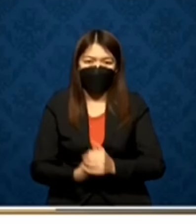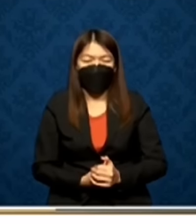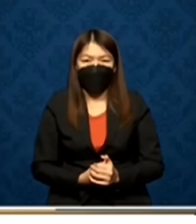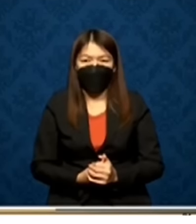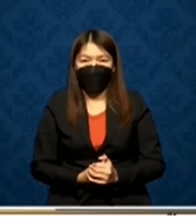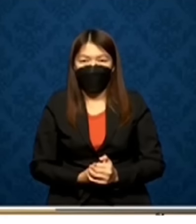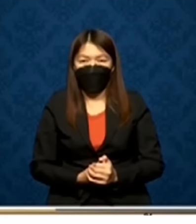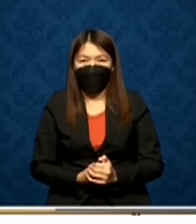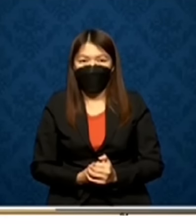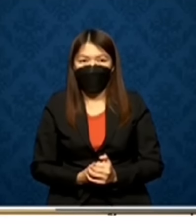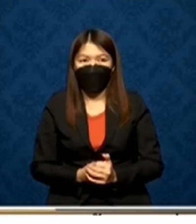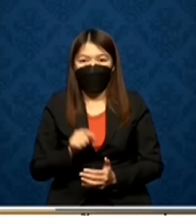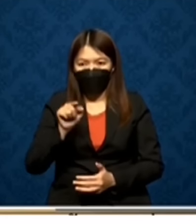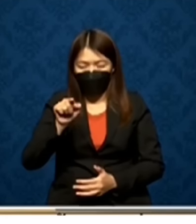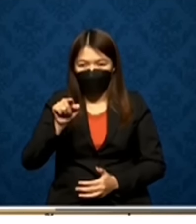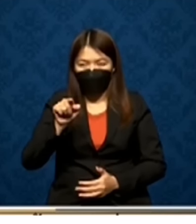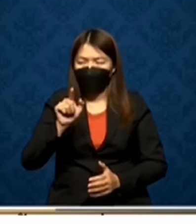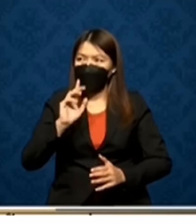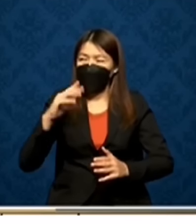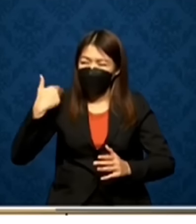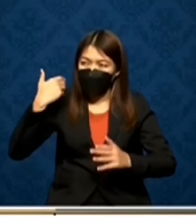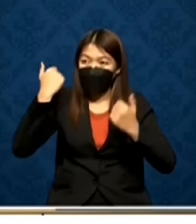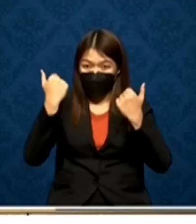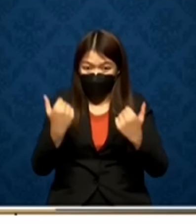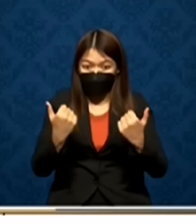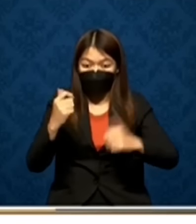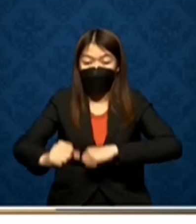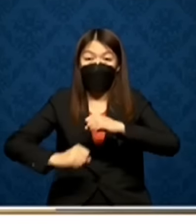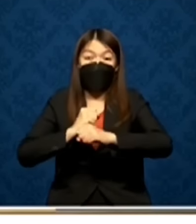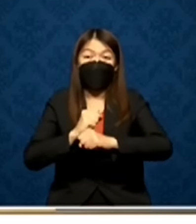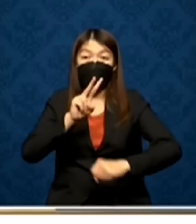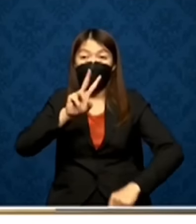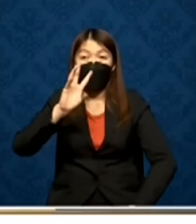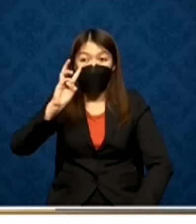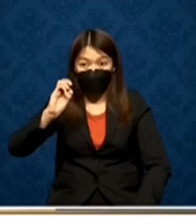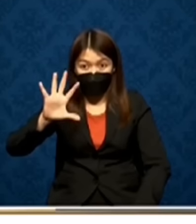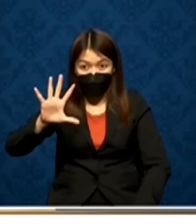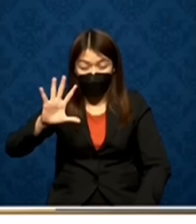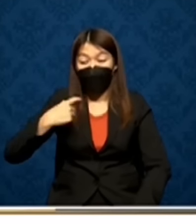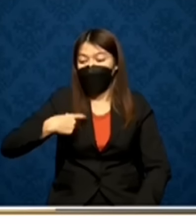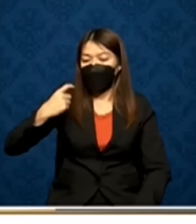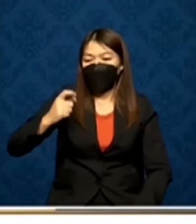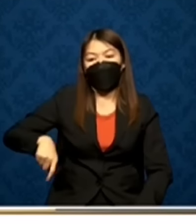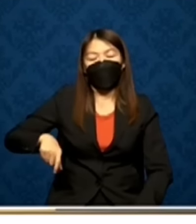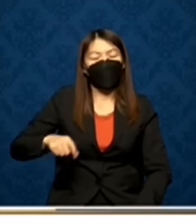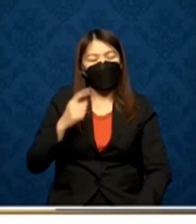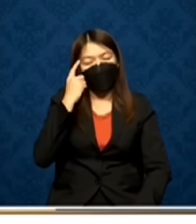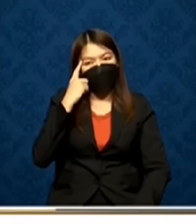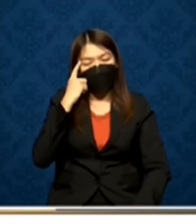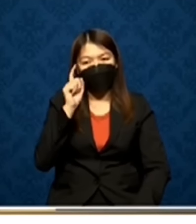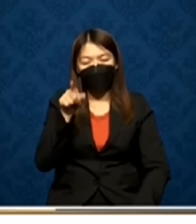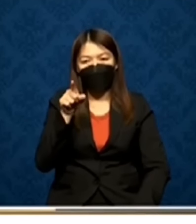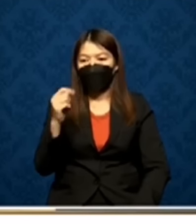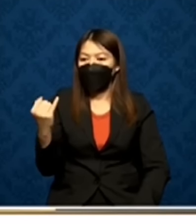องมอมาถึงปี65ศาลฎีกาได้จำเลยเนี่ย